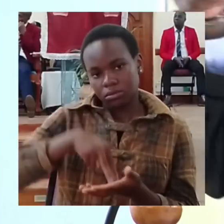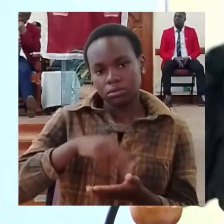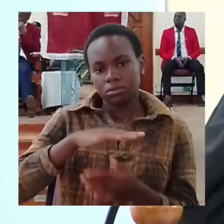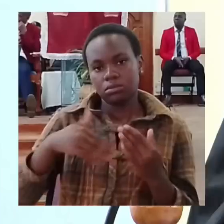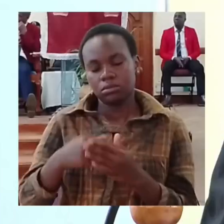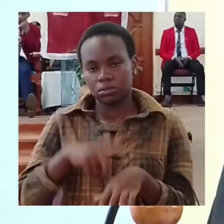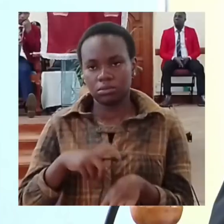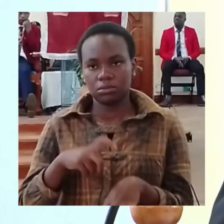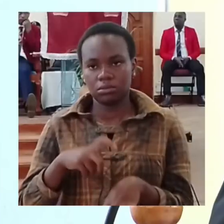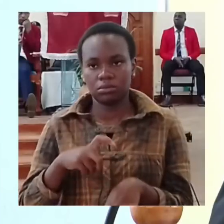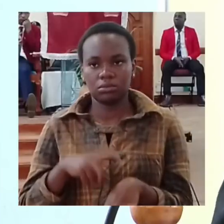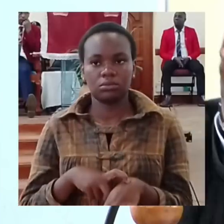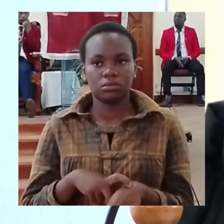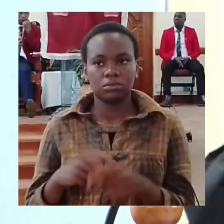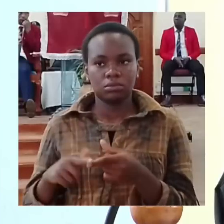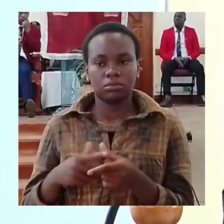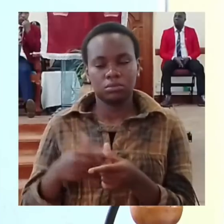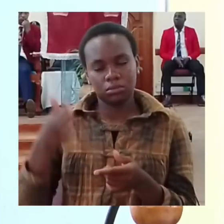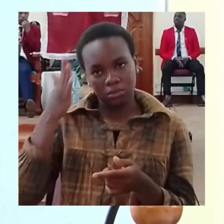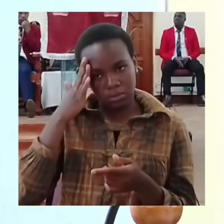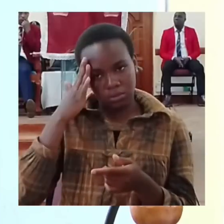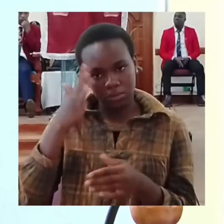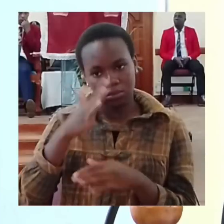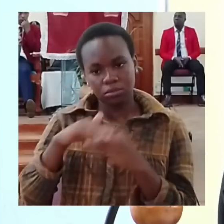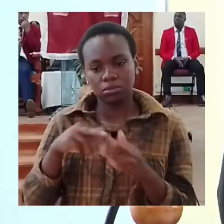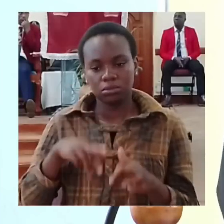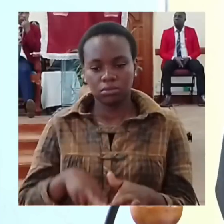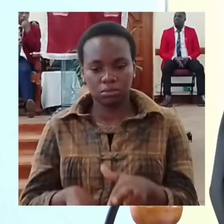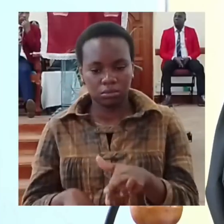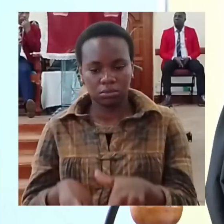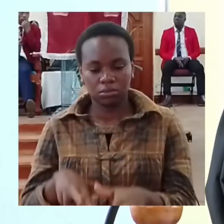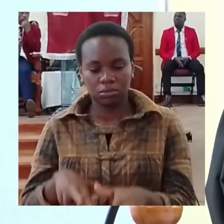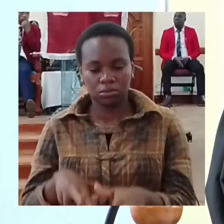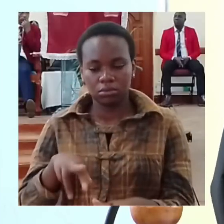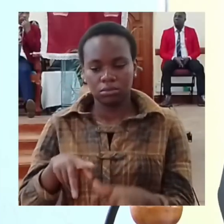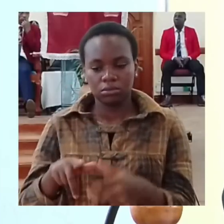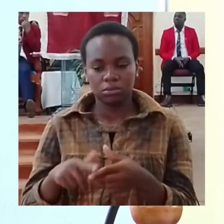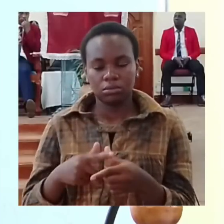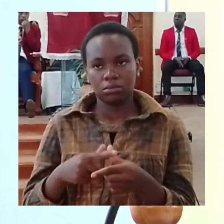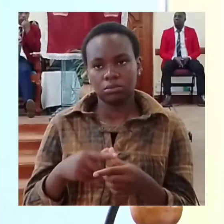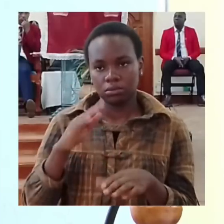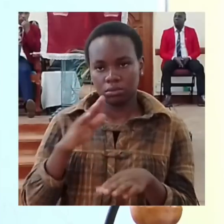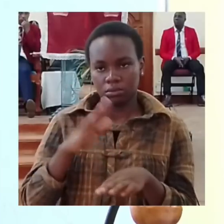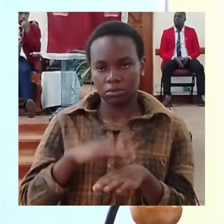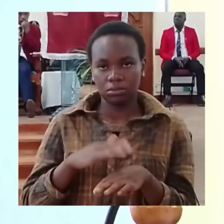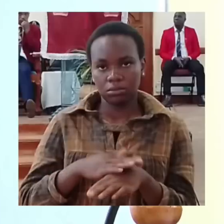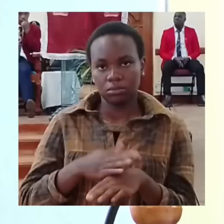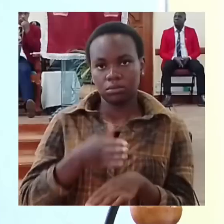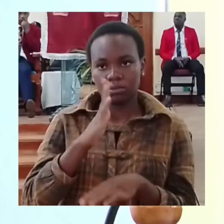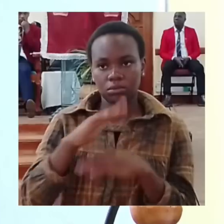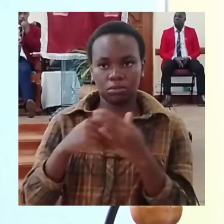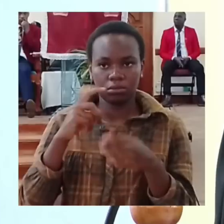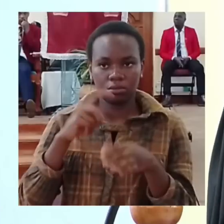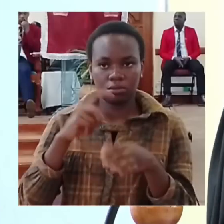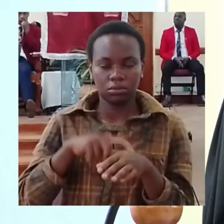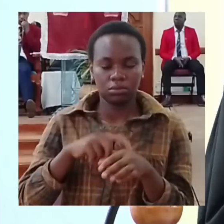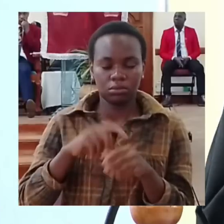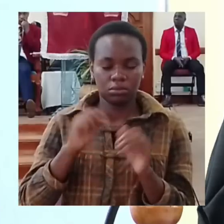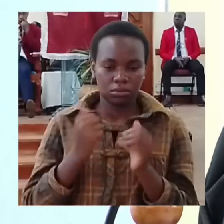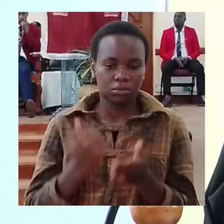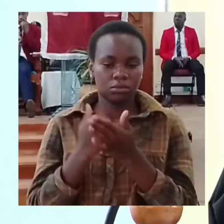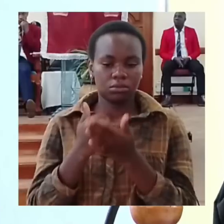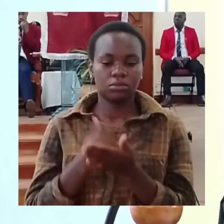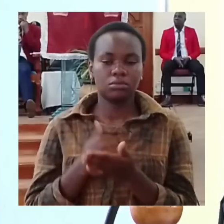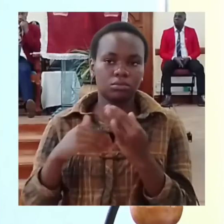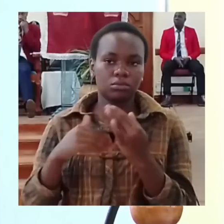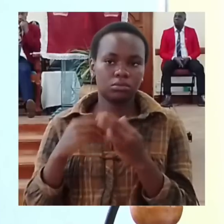mũgoma. He knows that even walking is by the grace of God. Ũndeithagia kũrĩa kwĩ nyeki nduru,